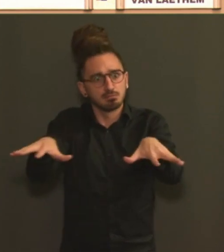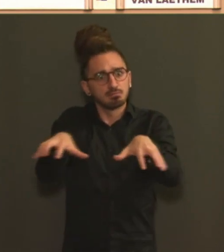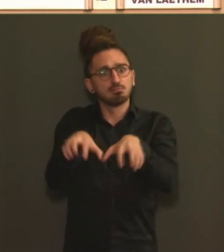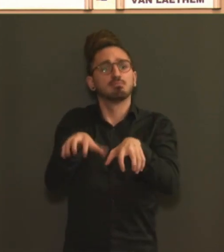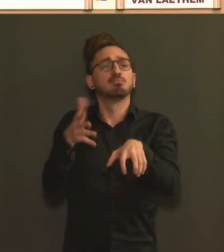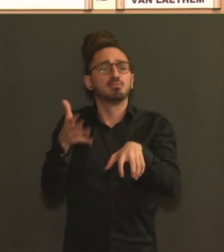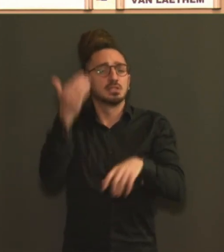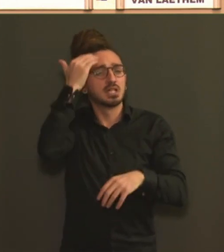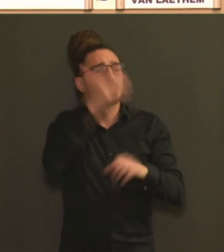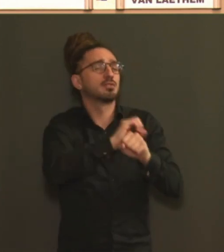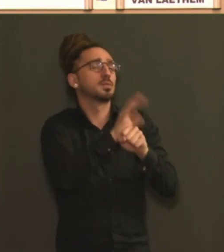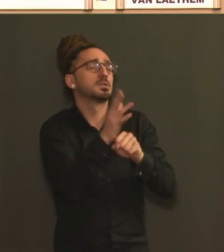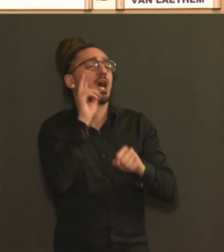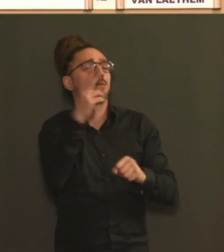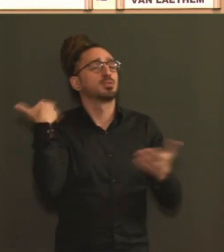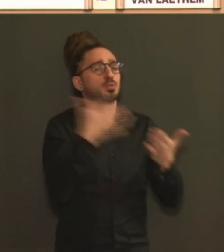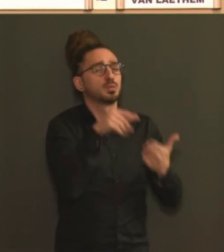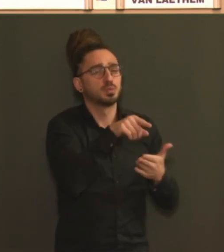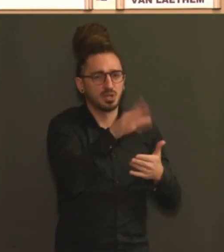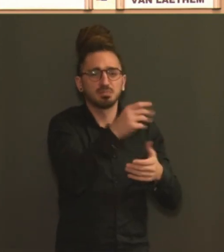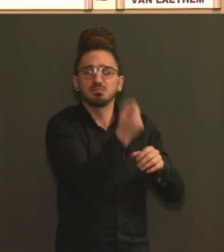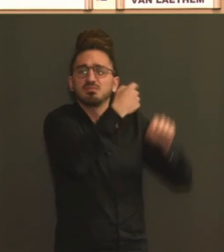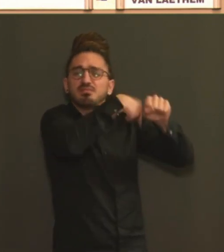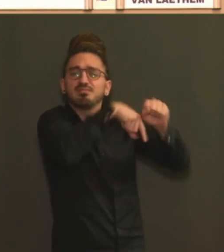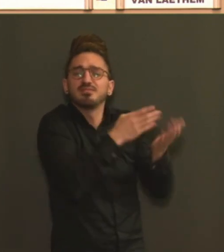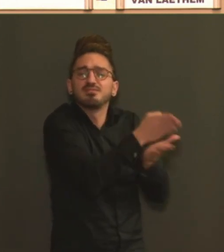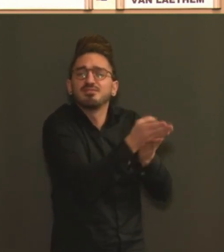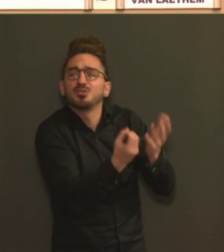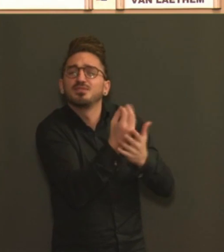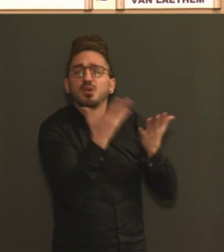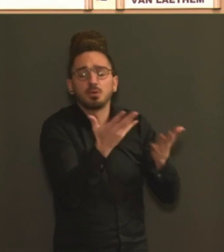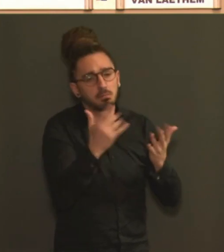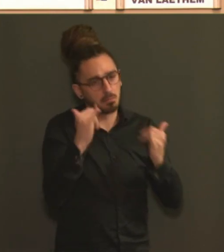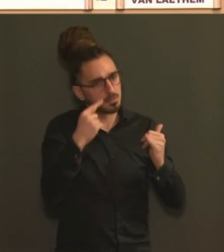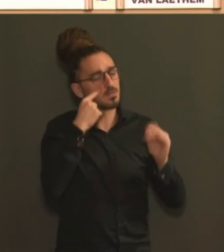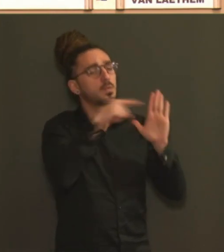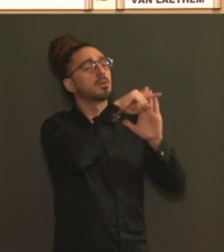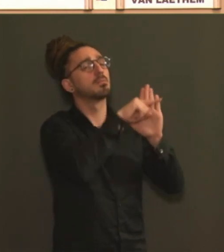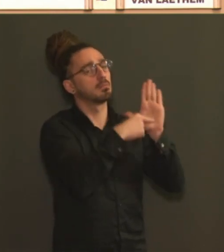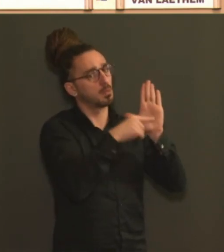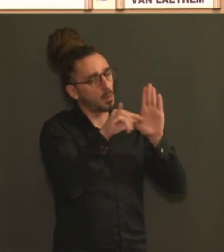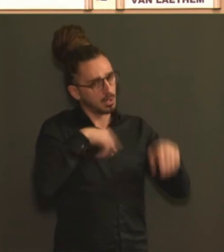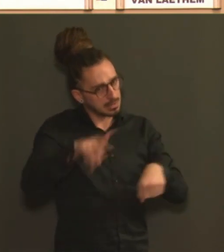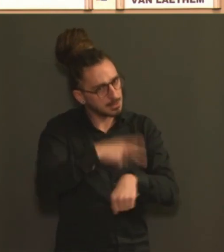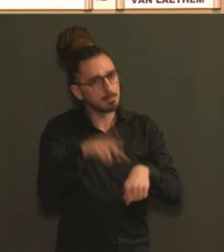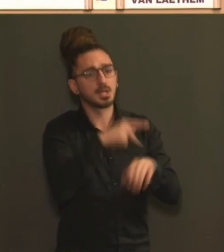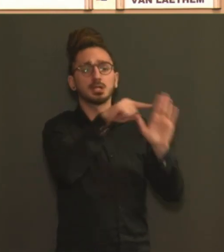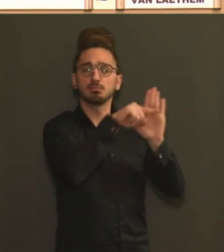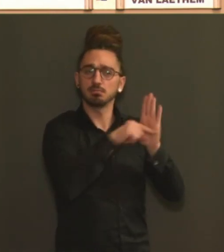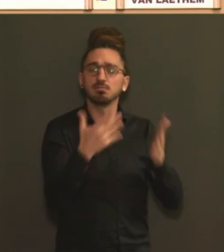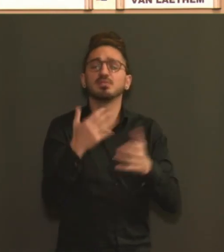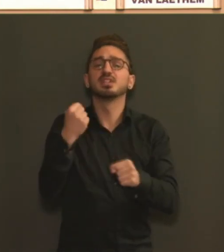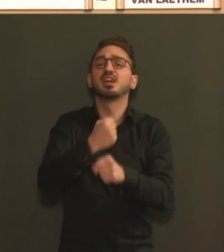que nous connaissons depuis le mois de février-mars. Et ces mesures, autant le redire, c'est le travail à la maison, c'est de limiter